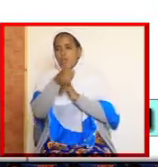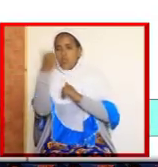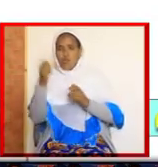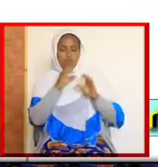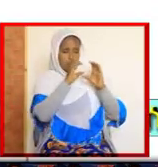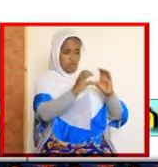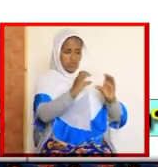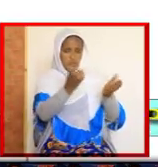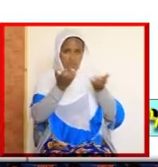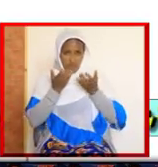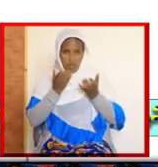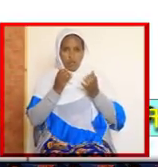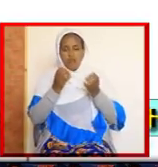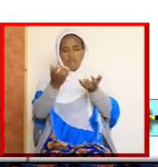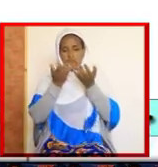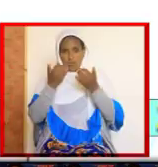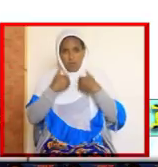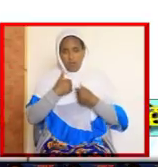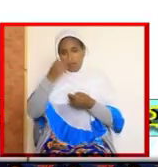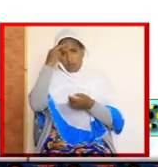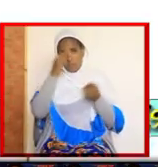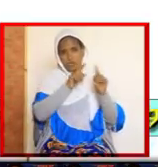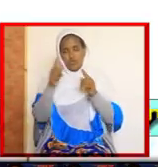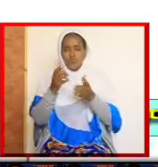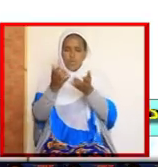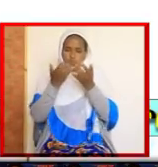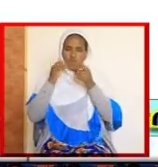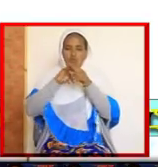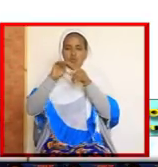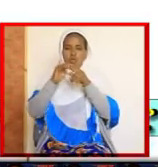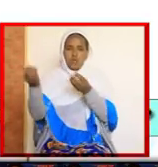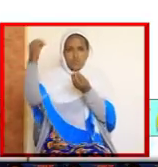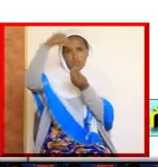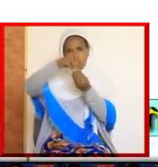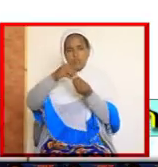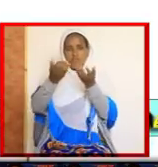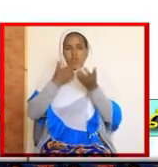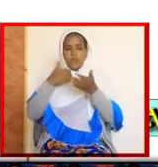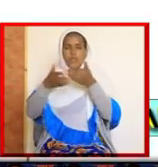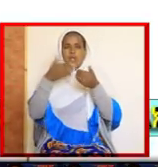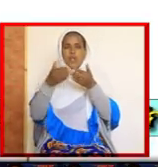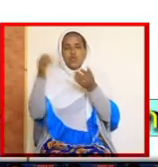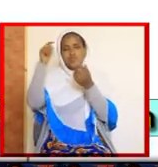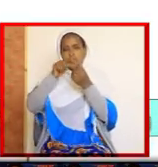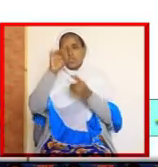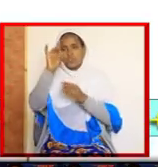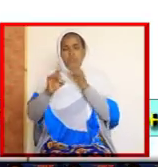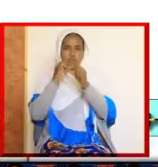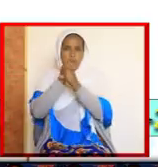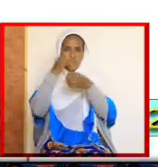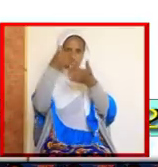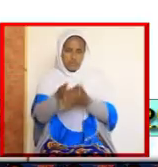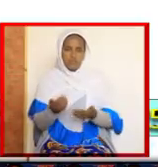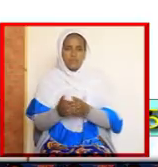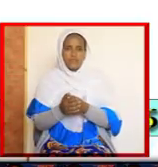ለሌሎች ለመትረፍ ደግሞ ለማስተማር ከፈለገ የሚፈልገውን ሙያ ለመጨመር በቀላሉ እስከ 8